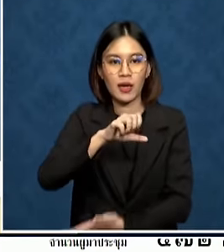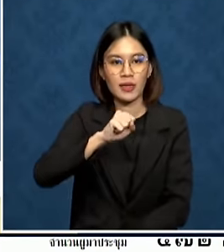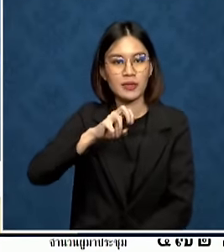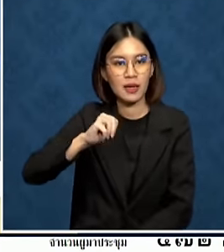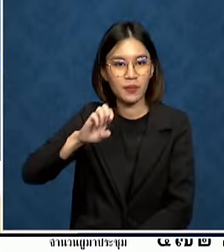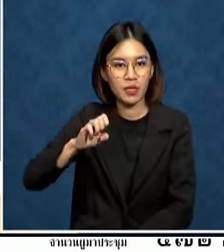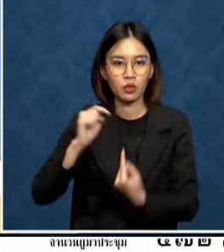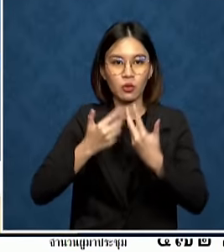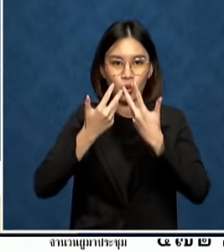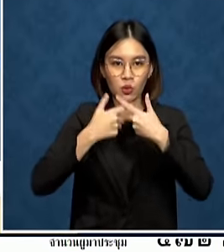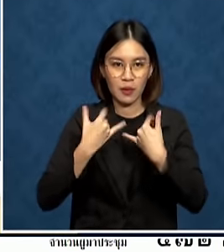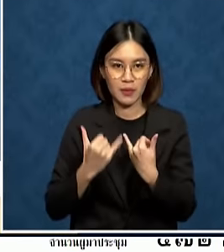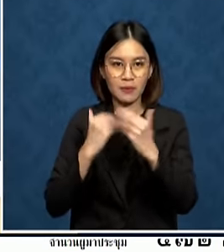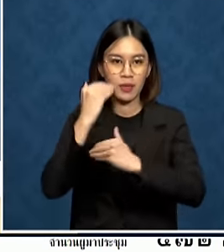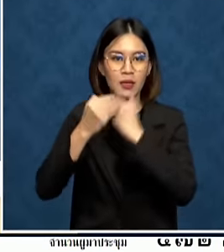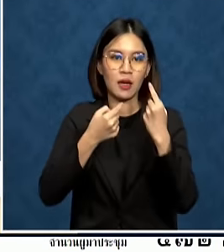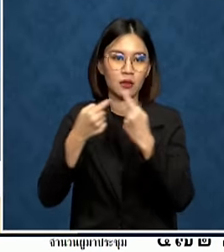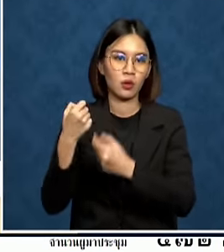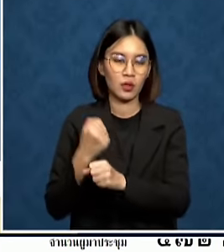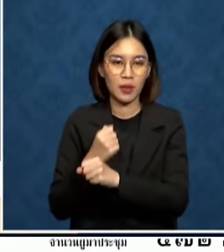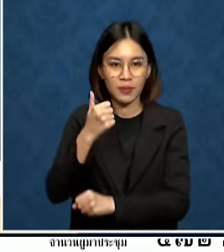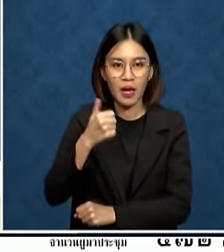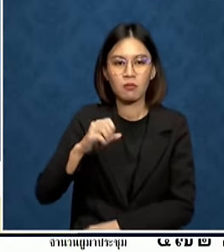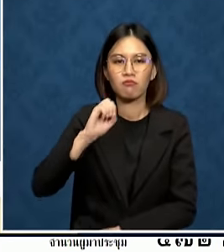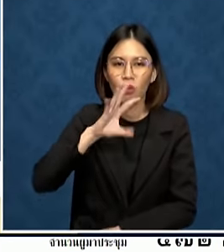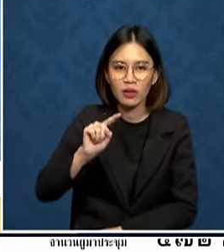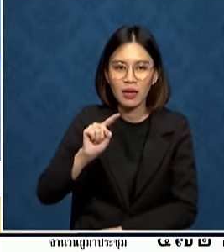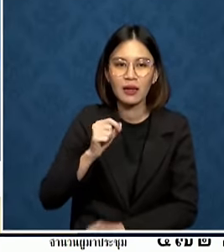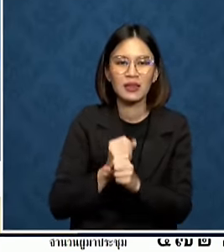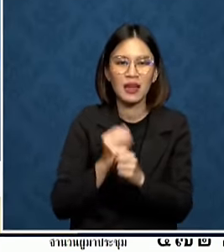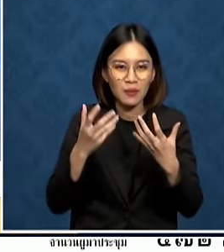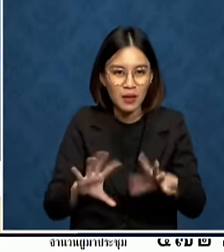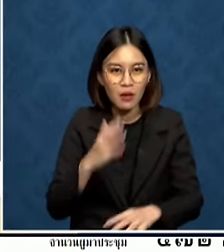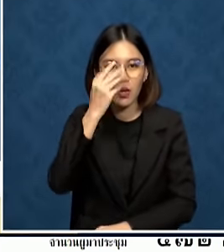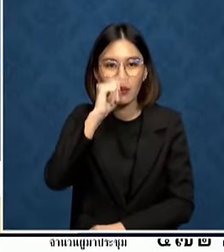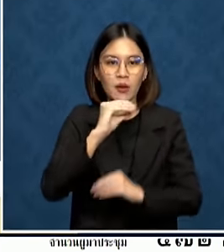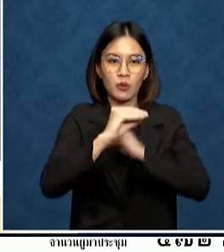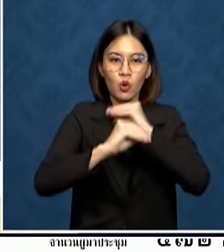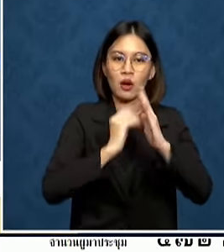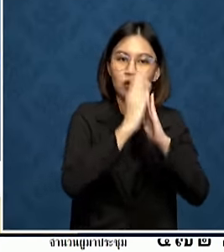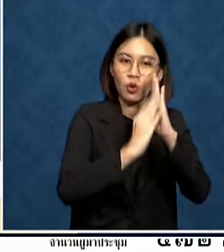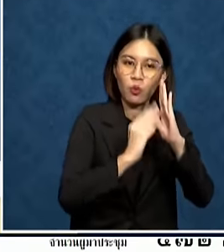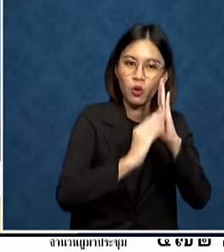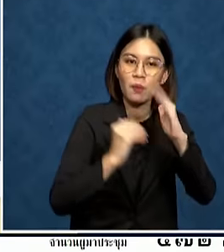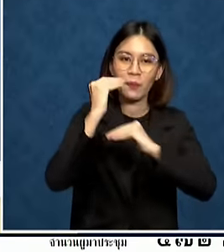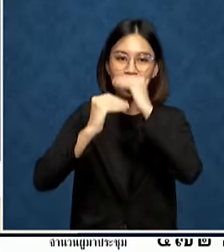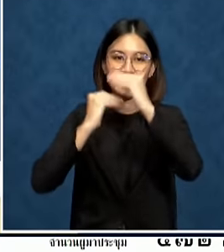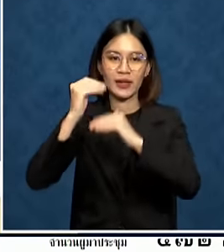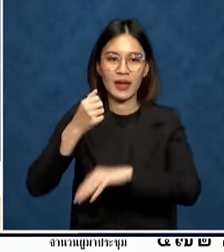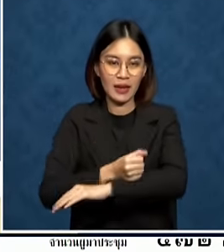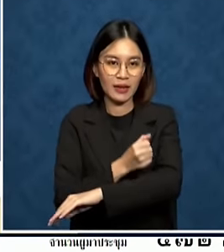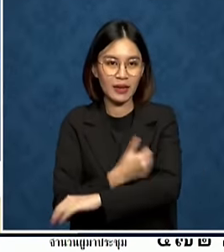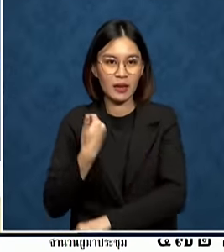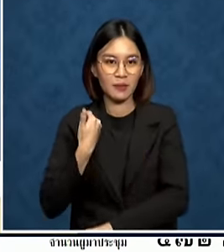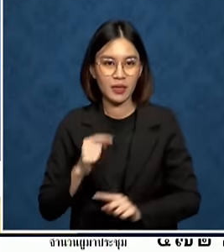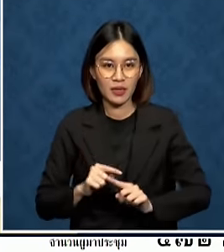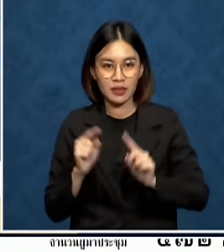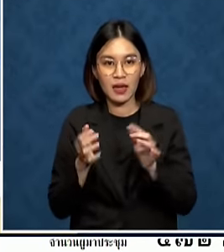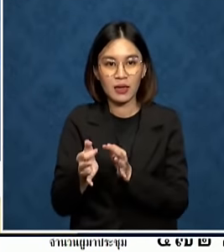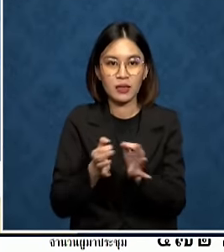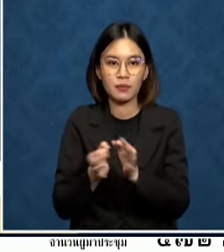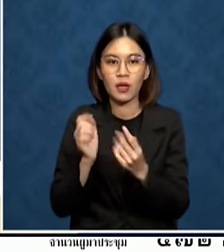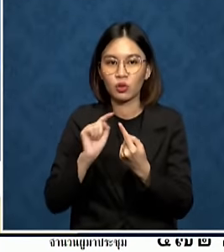อุตสาหกรรมนี้ไปต่อได้ด้วยท่านอาจจะบอกว่าท่านทำแล้วนะครับเพราะมีโครงการอบรมพัฒนาแรงงานลักษณะนี้อยู่แล้วแต่ต้องเรียนท่านว่า